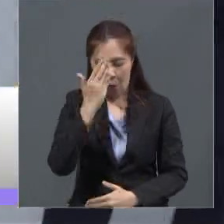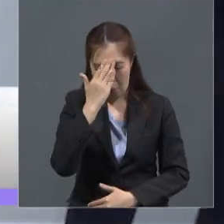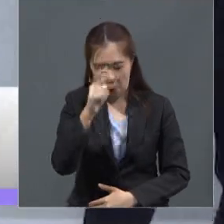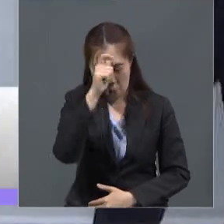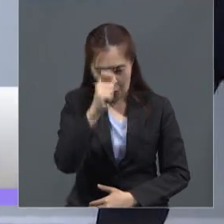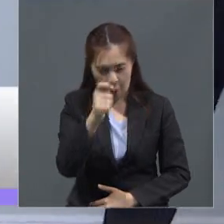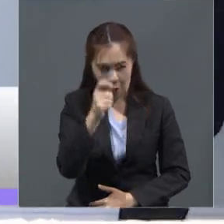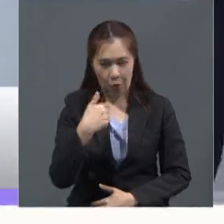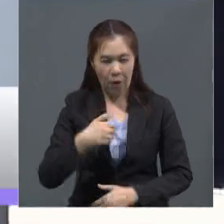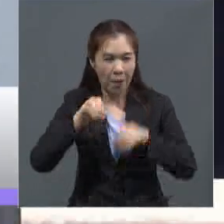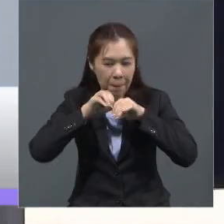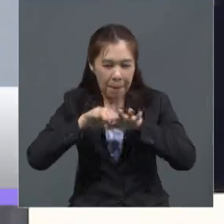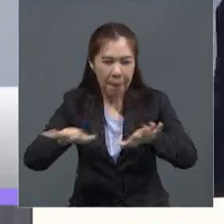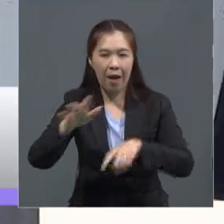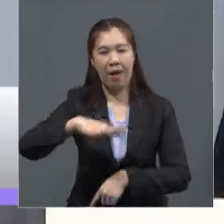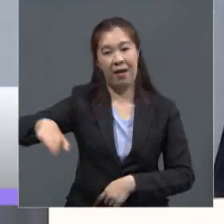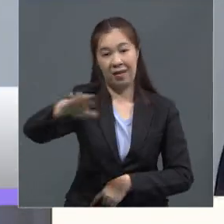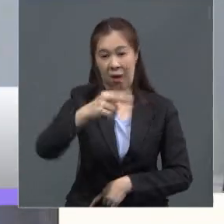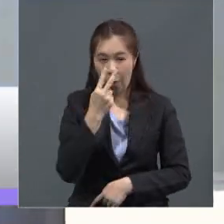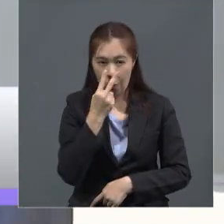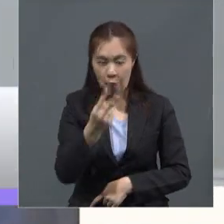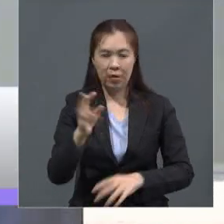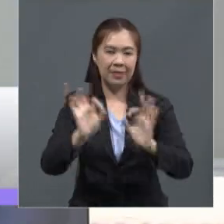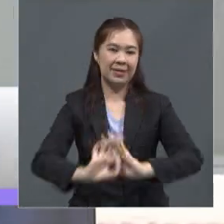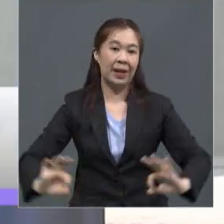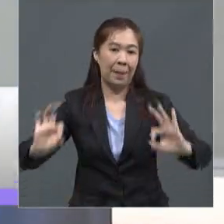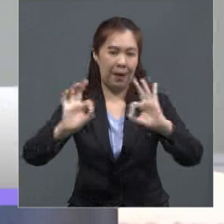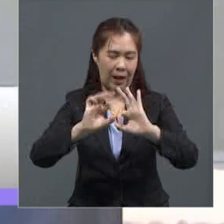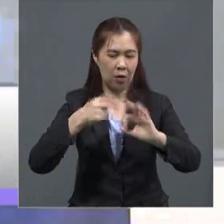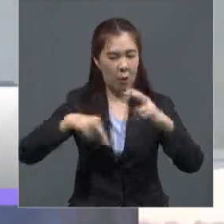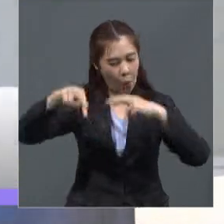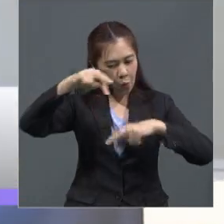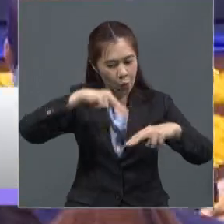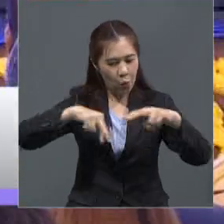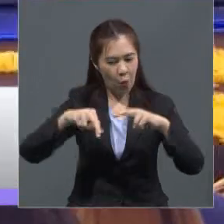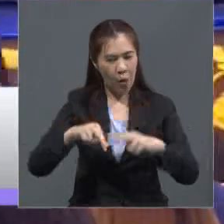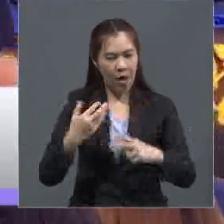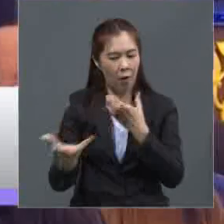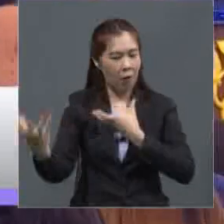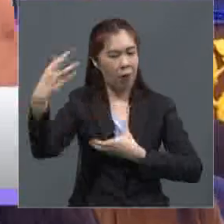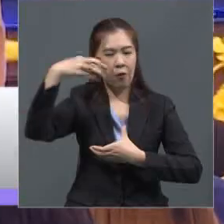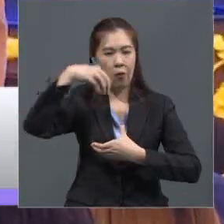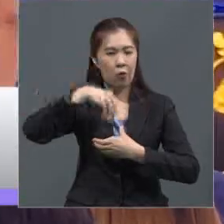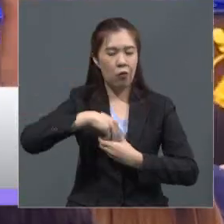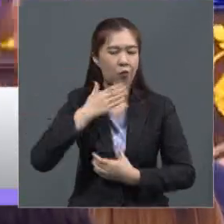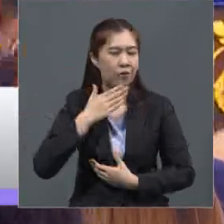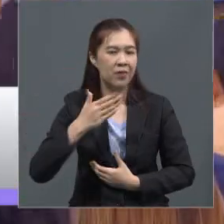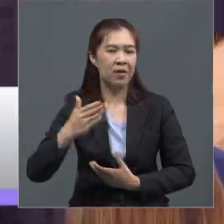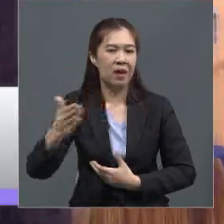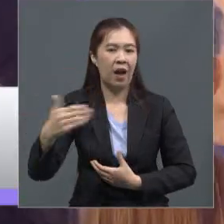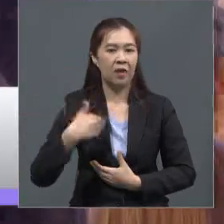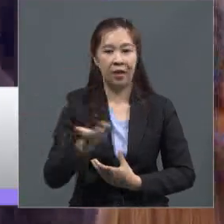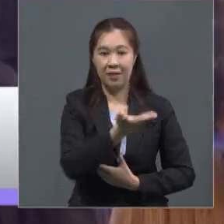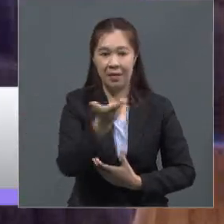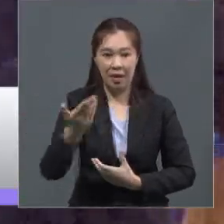ก็คือจะได้เผยแพร่ให้ทุกภาคส่วนเห็นความสำคัญและรงรักษาสิ่งดีงามที่คนไทยปฏิบัติกันมาอย่างยาวนานจนได้รับการยอม